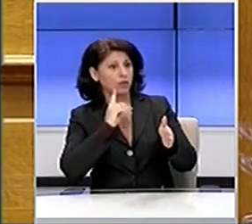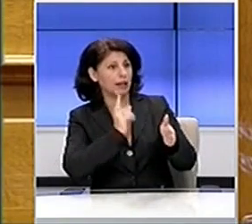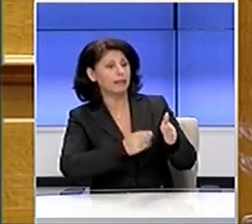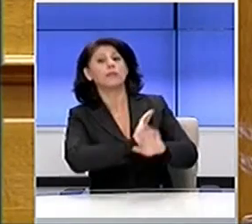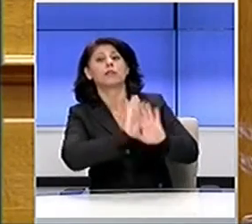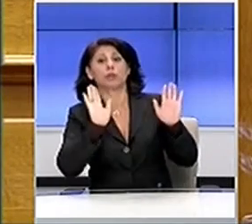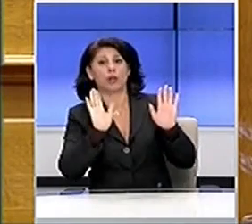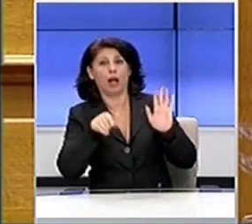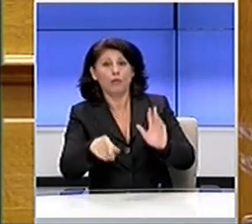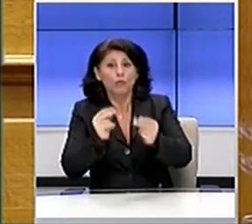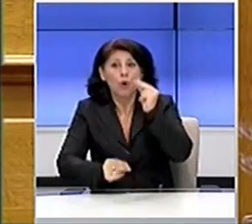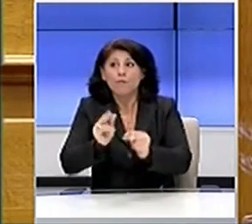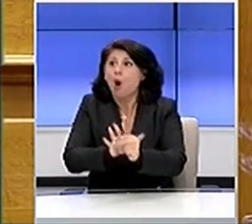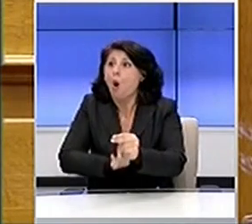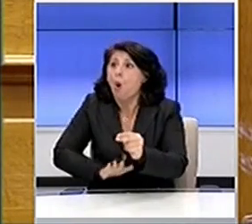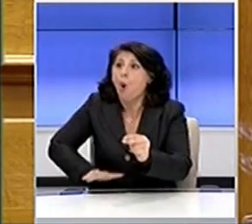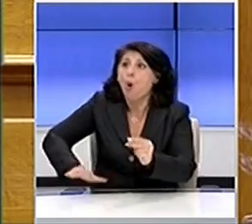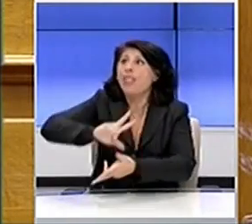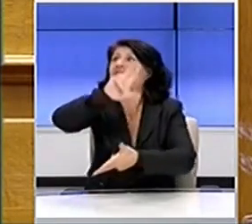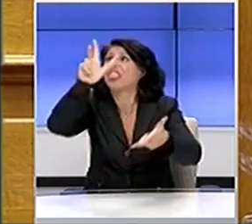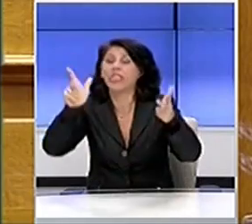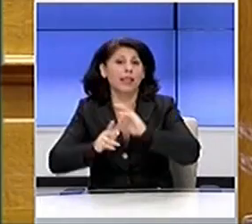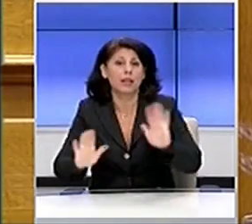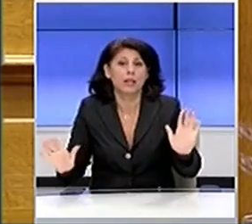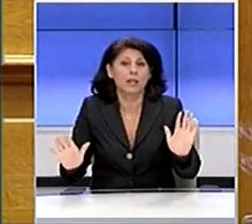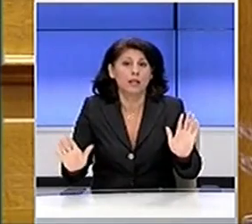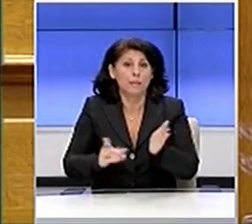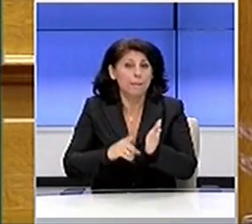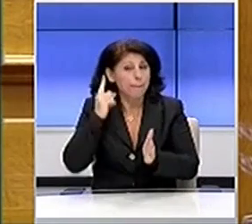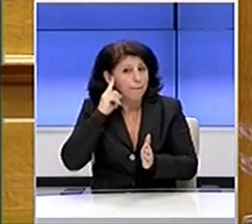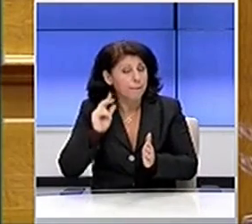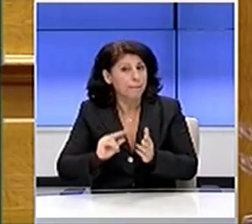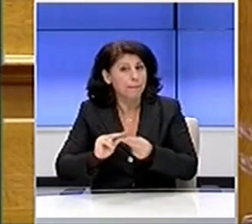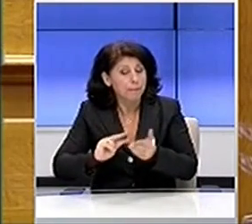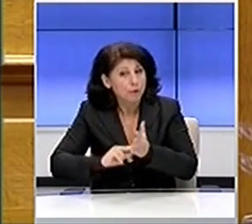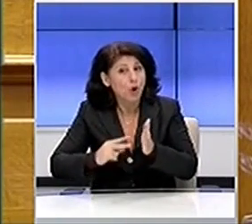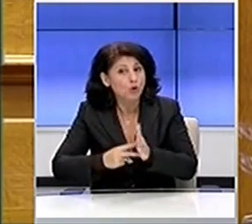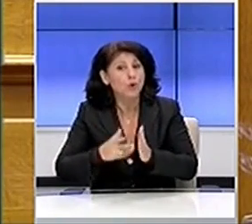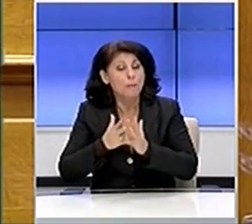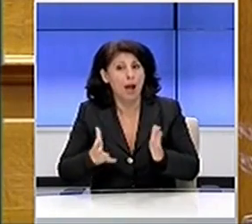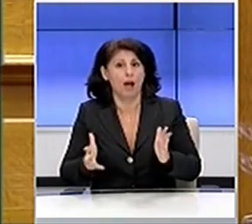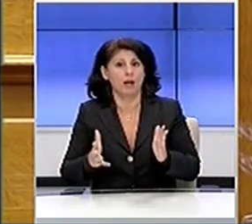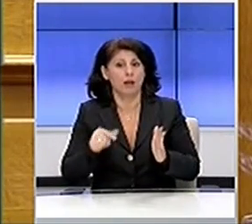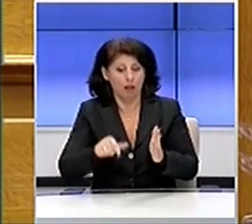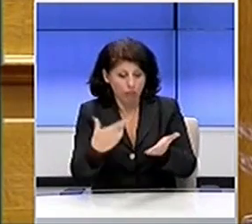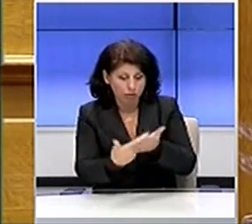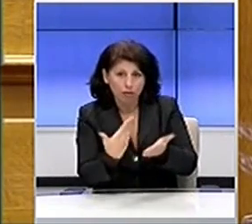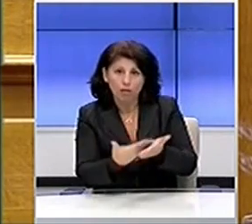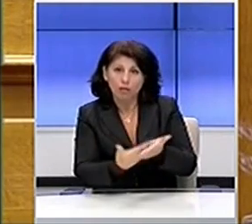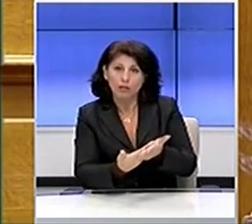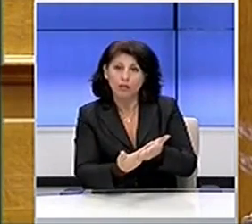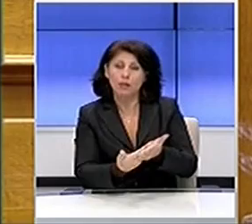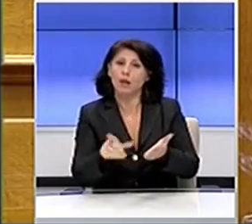σε αυτήν τη μεγάλη κρίση την οποία αντιμετωπίζουμε. Τα δεδομένα λοιπόν εδώ πέρα είναι ξεκάθαρα και αμήλικτα και